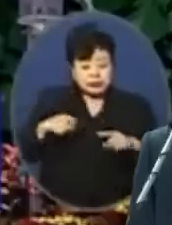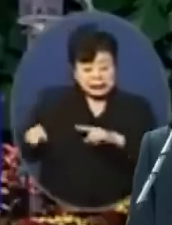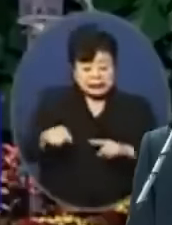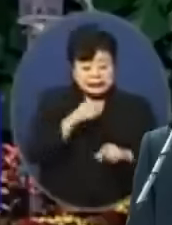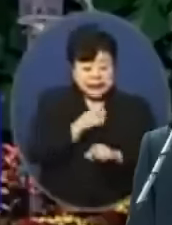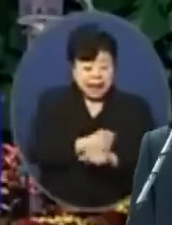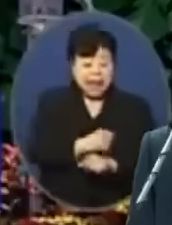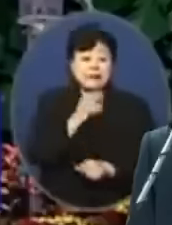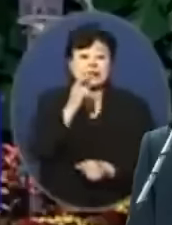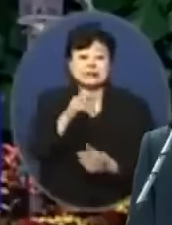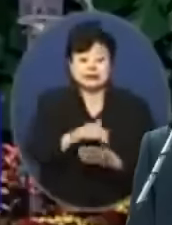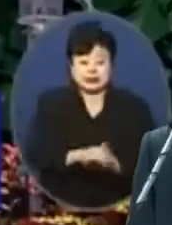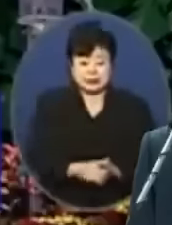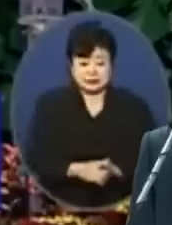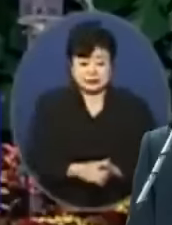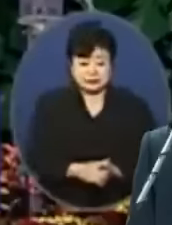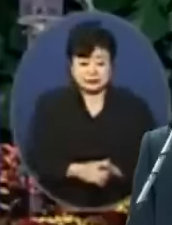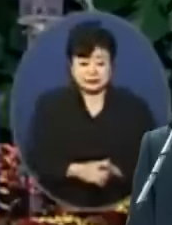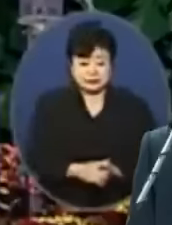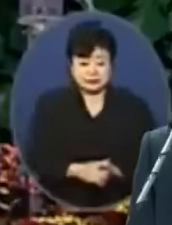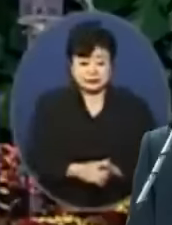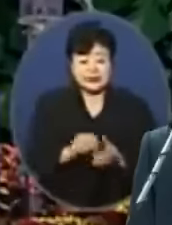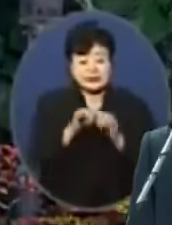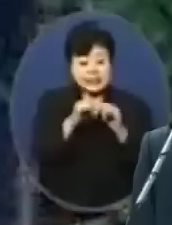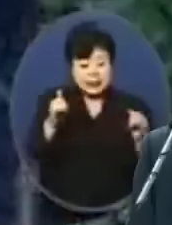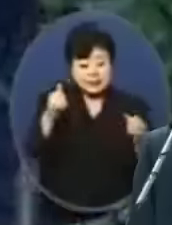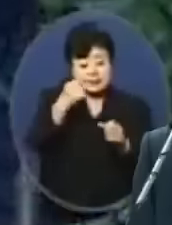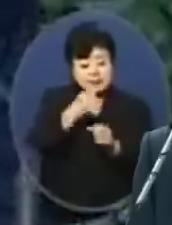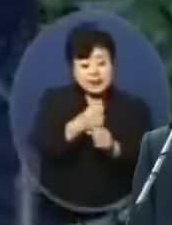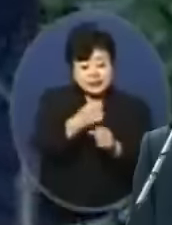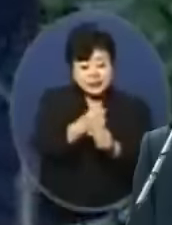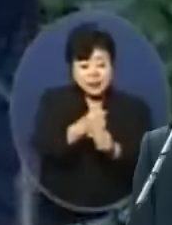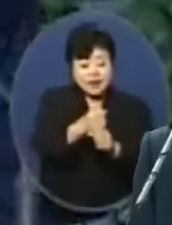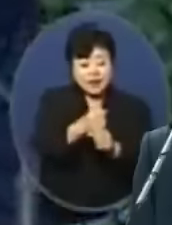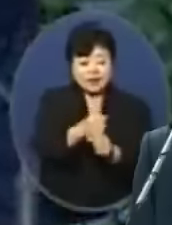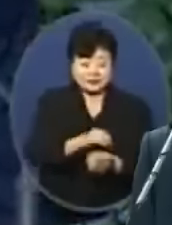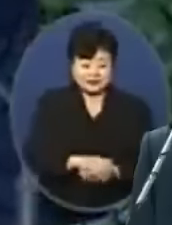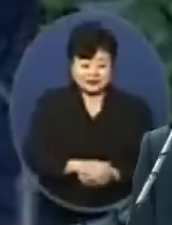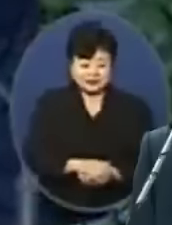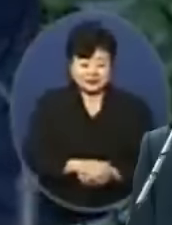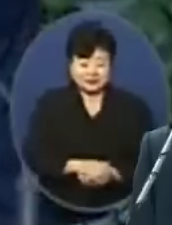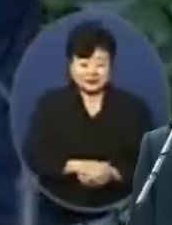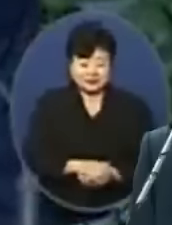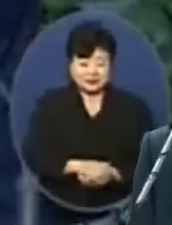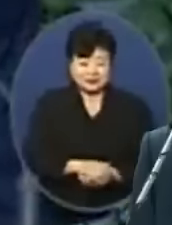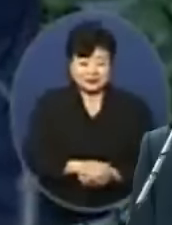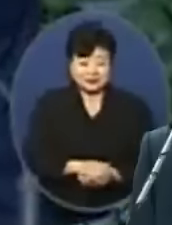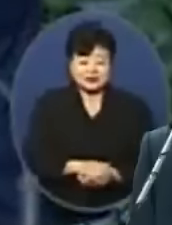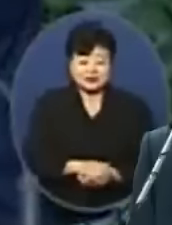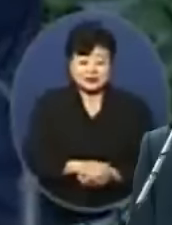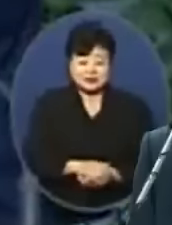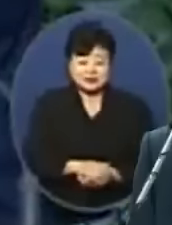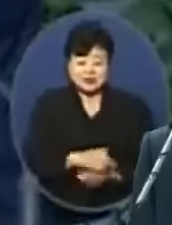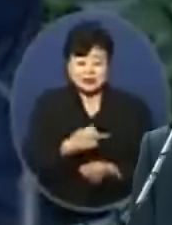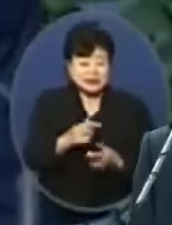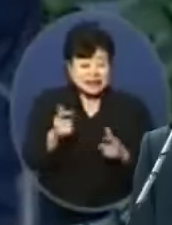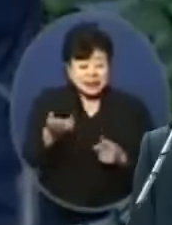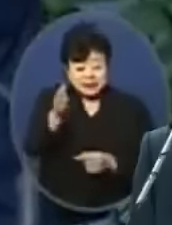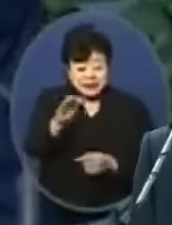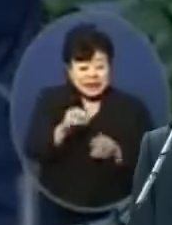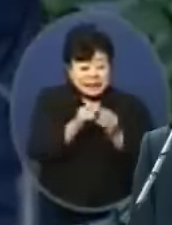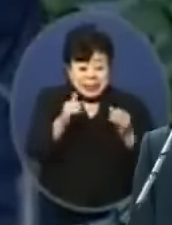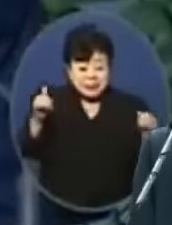생물을 다스리라 하신지라. 사람을 만들어 놓으시되 덩치는 적지만은 그러나 이